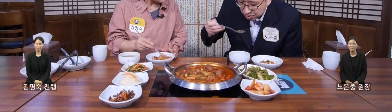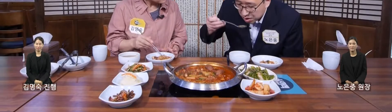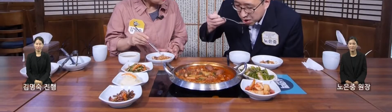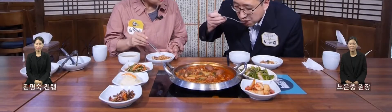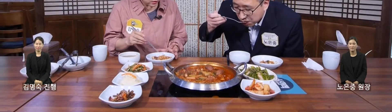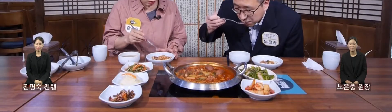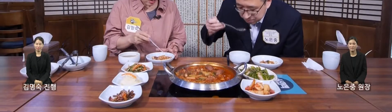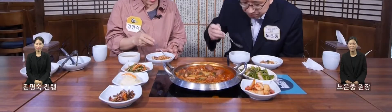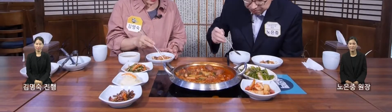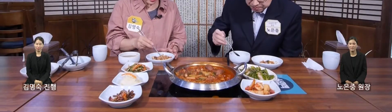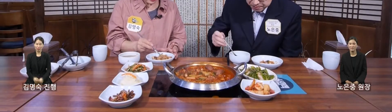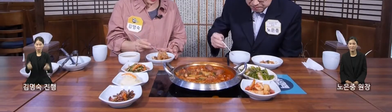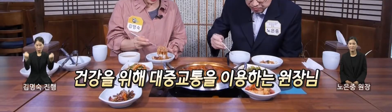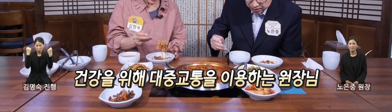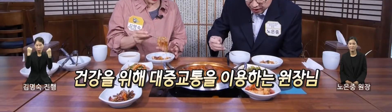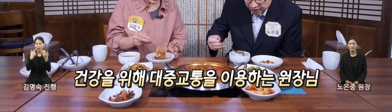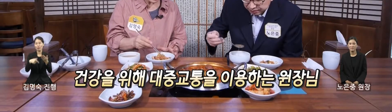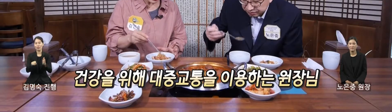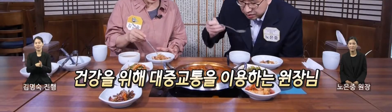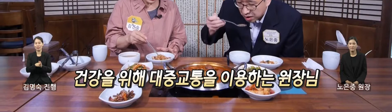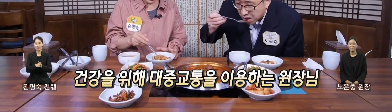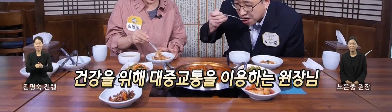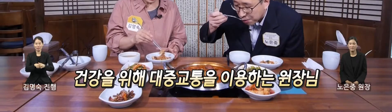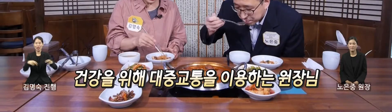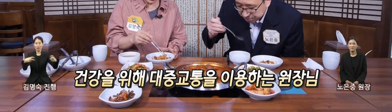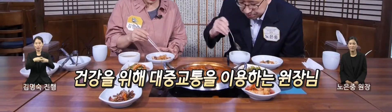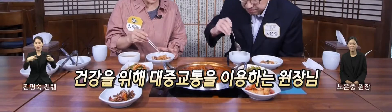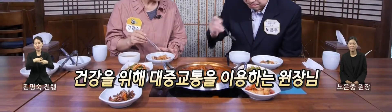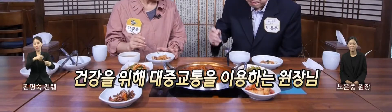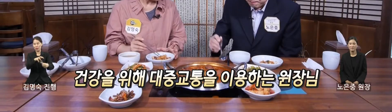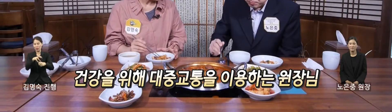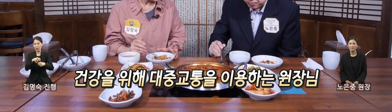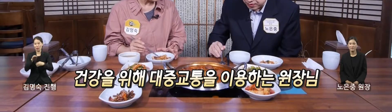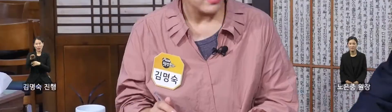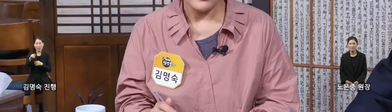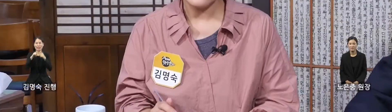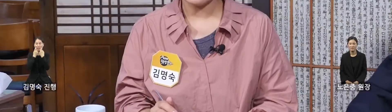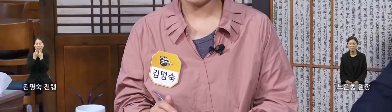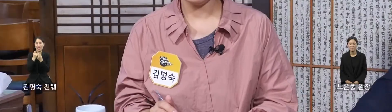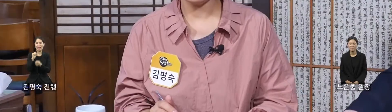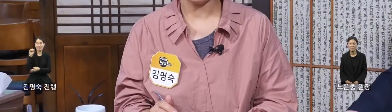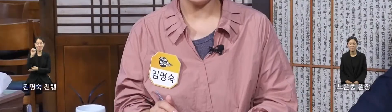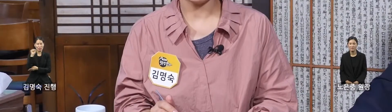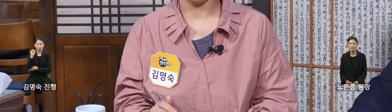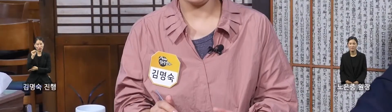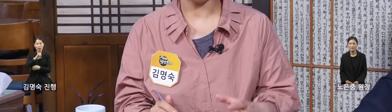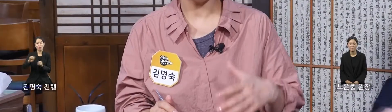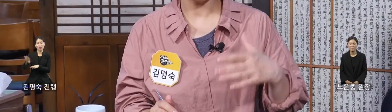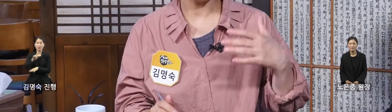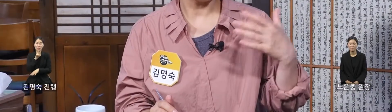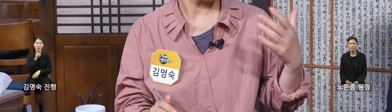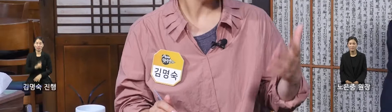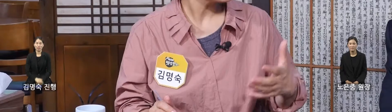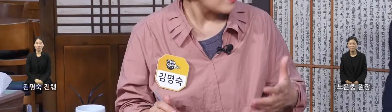아까도 말씀하셨는데 이제 건강을 위해서 이제 대중교통을 이용하시고 차를 없애셨다고 하잖아요. 근데 사실 요즘에 이제